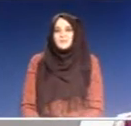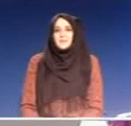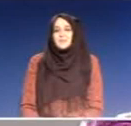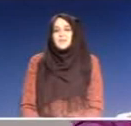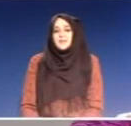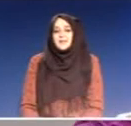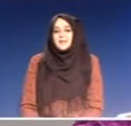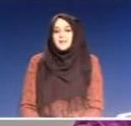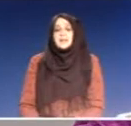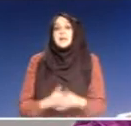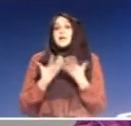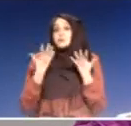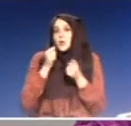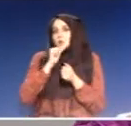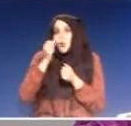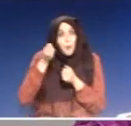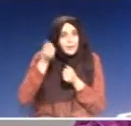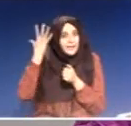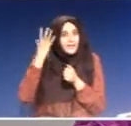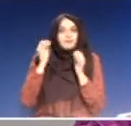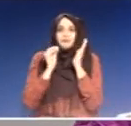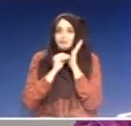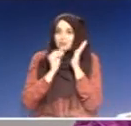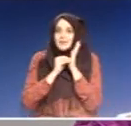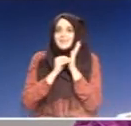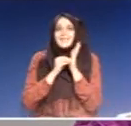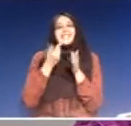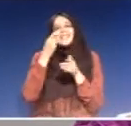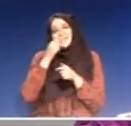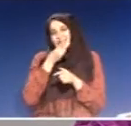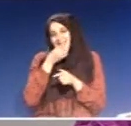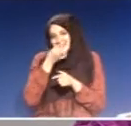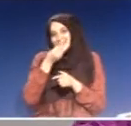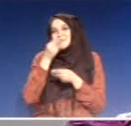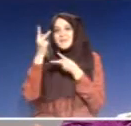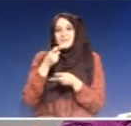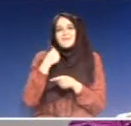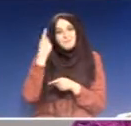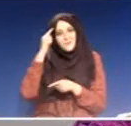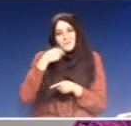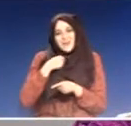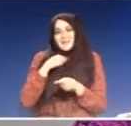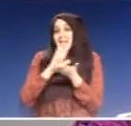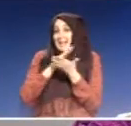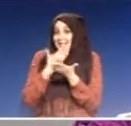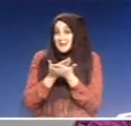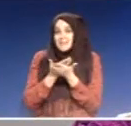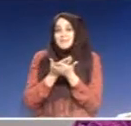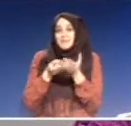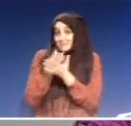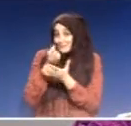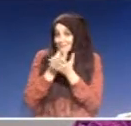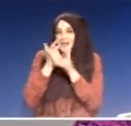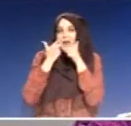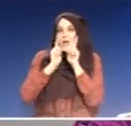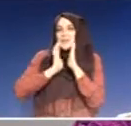هذا المباشر. ولا ننسى أيضا أن نرحب بالزميلة زينب التي تقوم بترجمة هذا اللقاء إلى